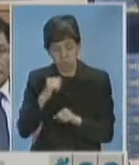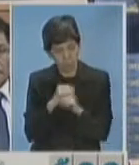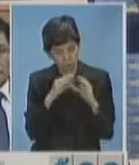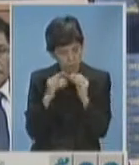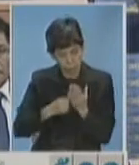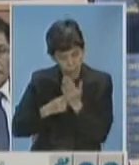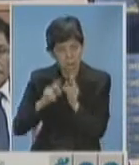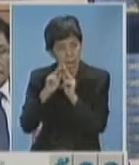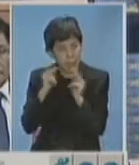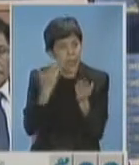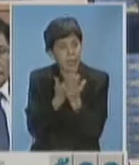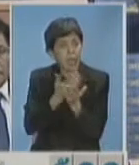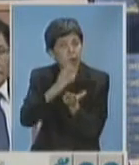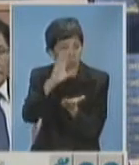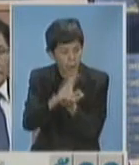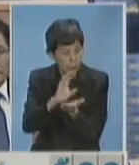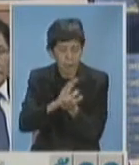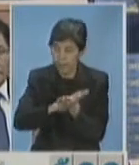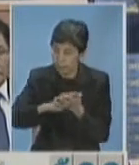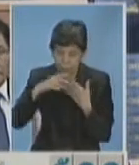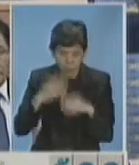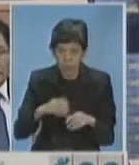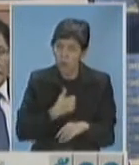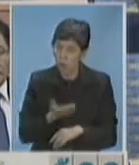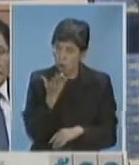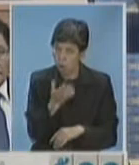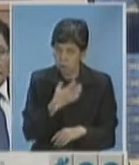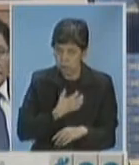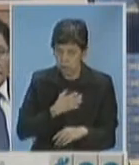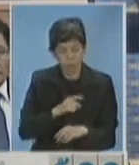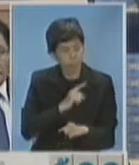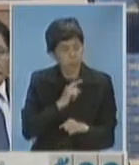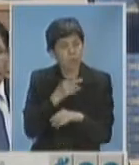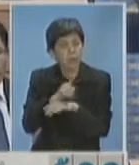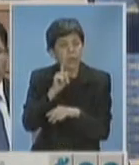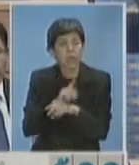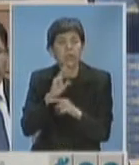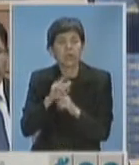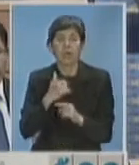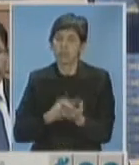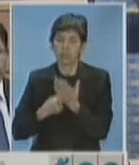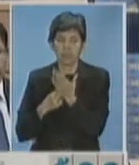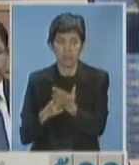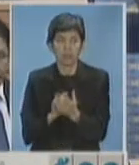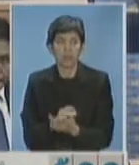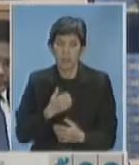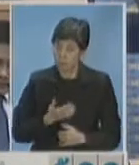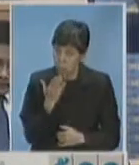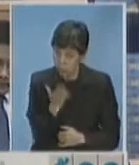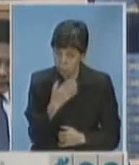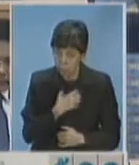ชุมกรรมาธิการงบประมาณเป็นที่เรียบร้อยโดยได้ขออนุญาตต่อหน้าท่านประธานวิทยาบุรณศิริขออนุญาตด้วย